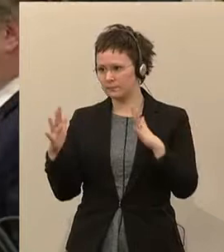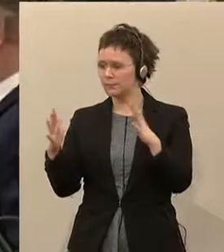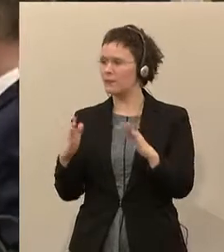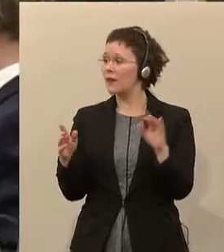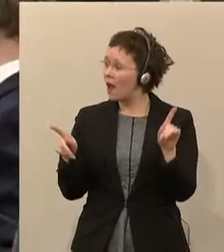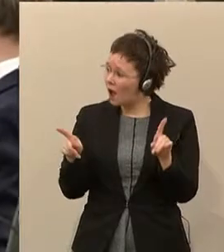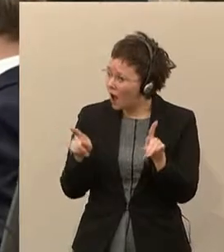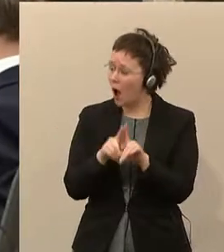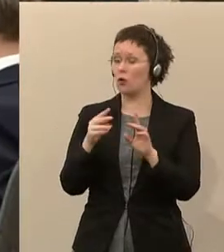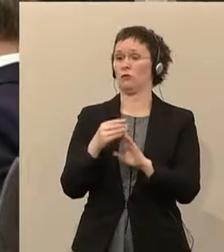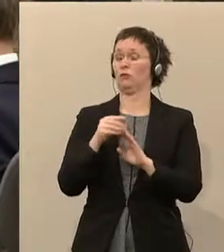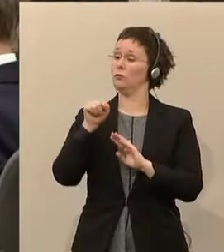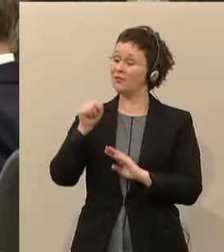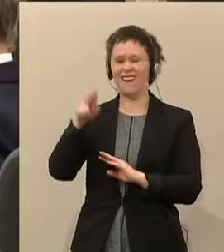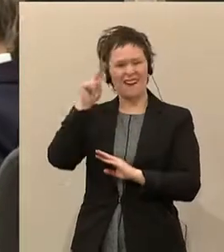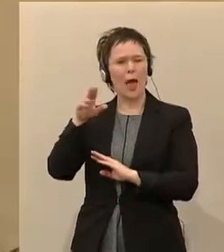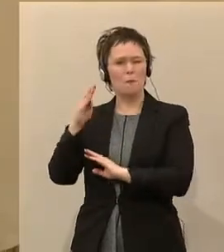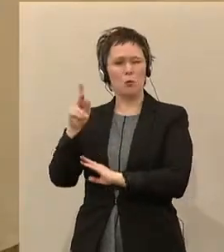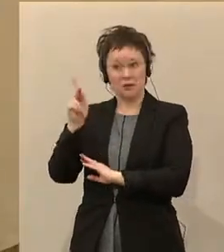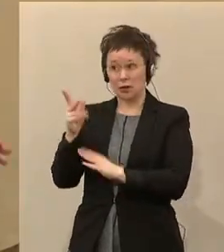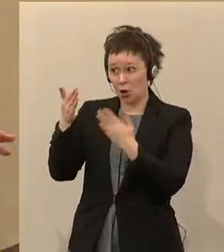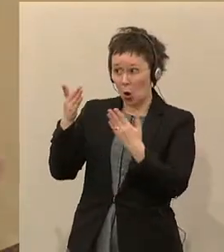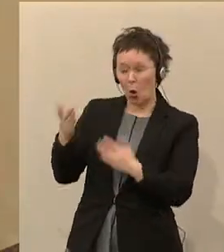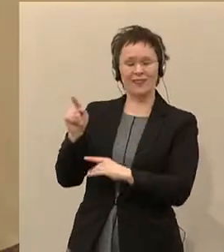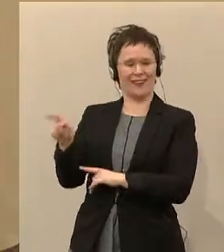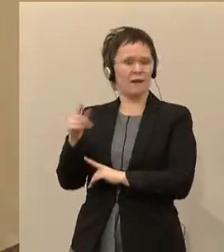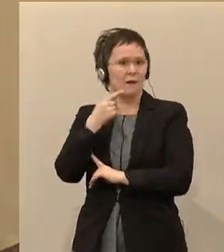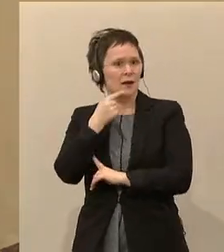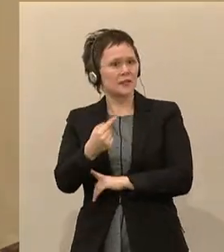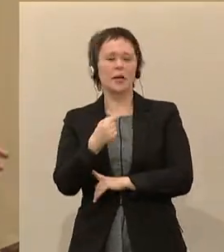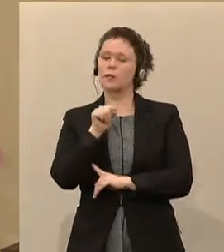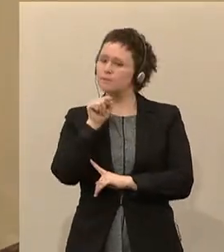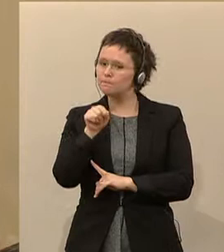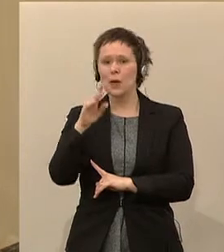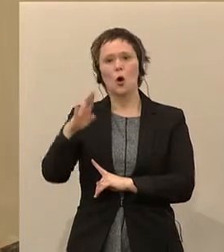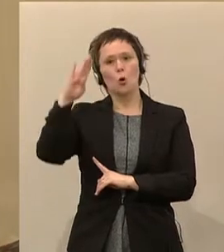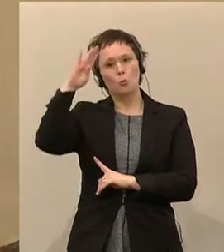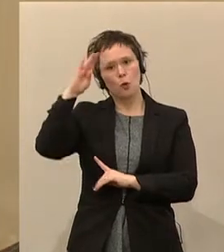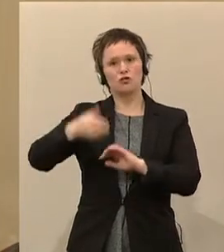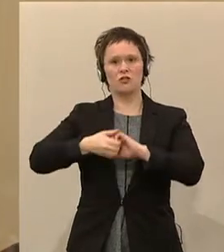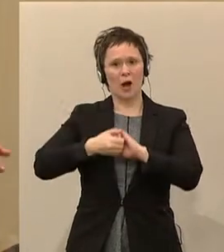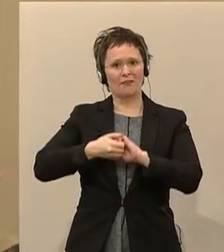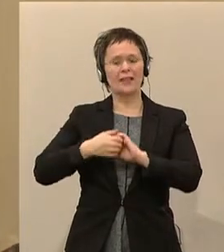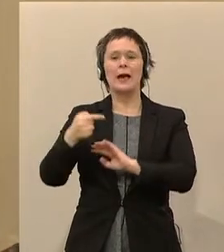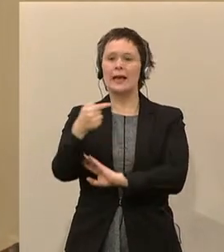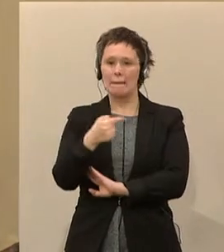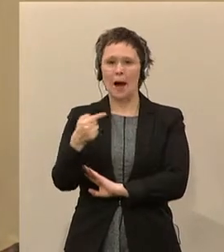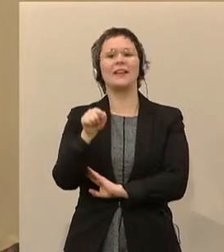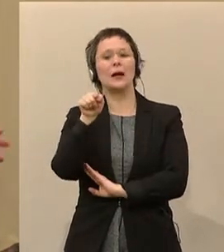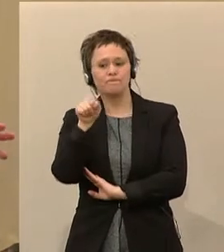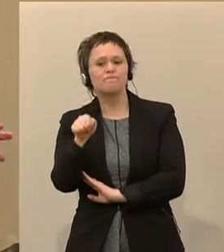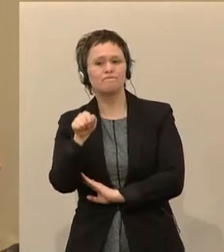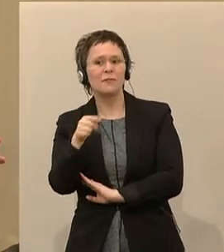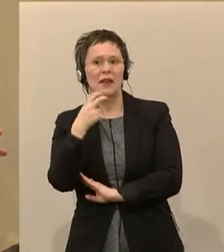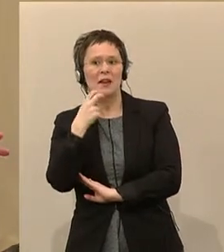Auch wenn der Herr Bundeskanzler heute angekündigt hat, dass er ein Auflösungsverfahren der Burschenschaft Germania zu Wiener Neustadt einleiten will,